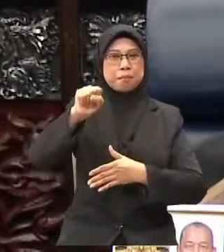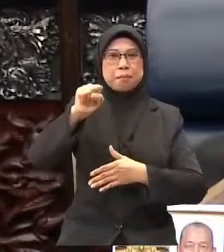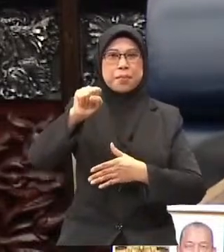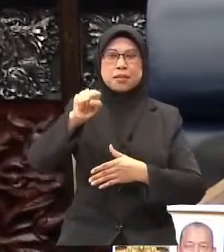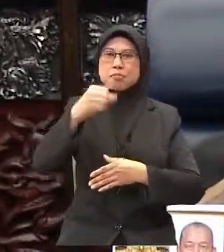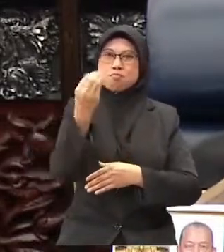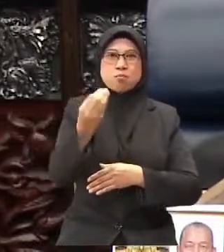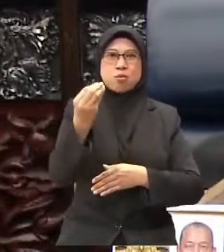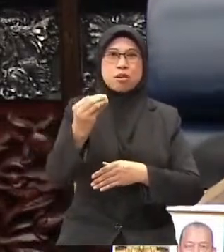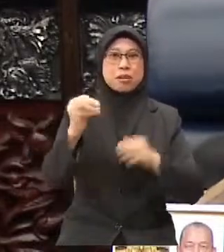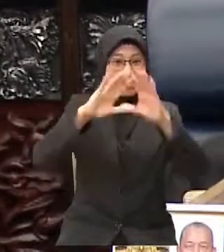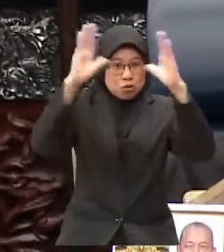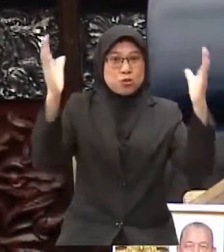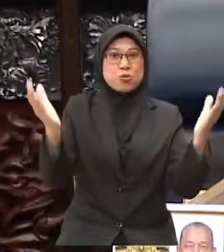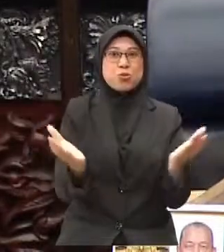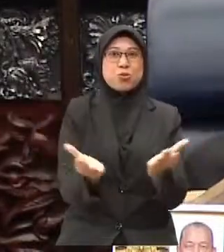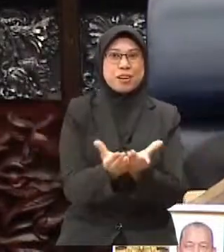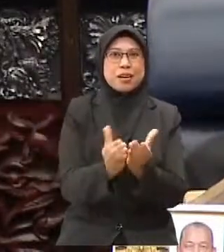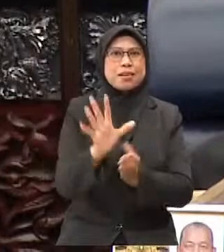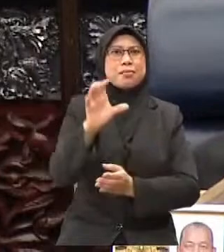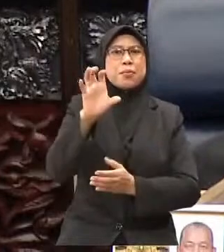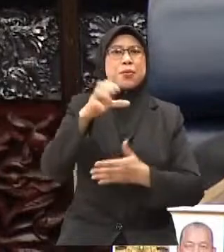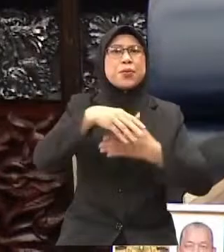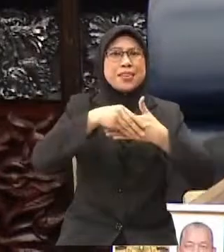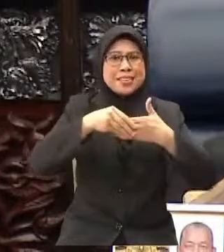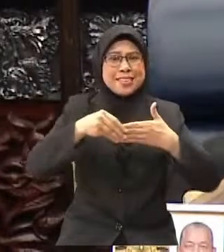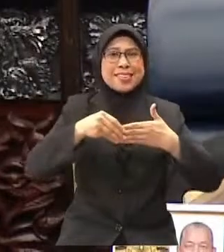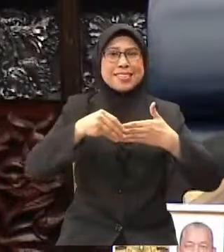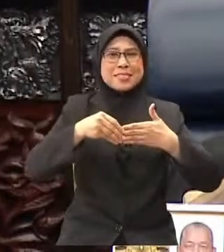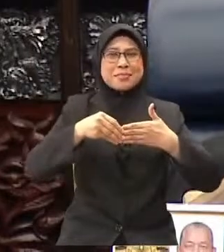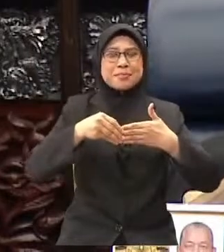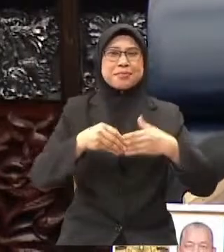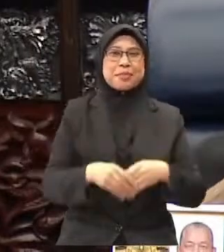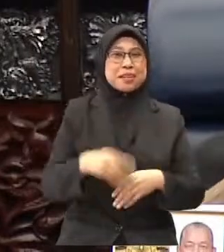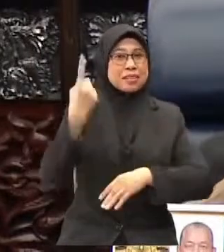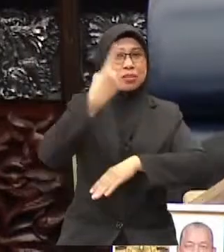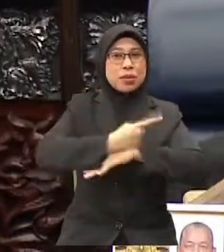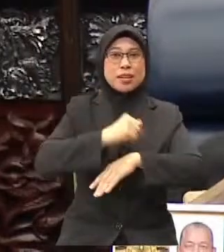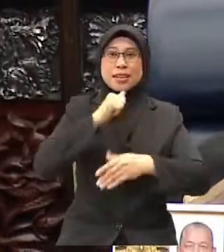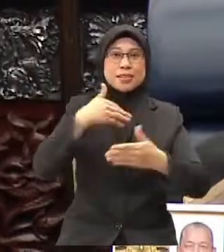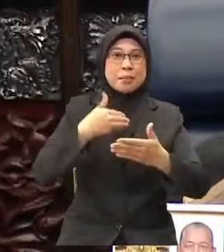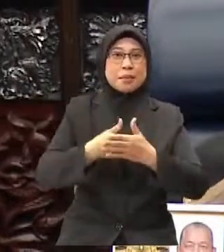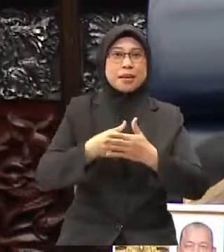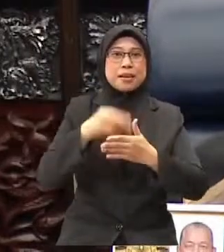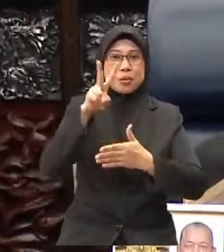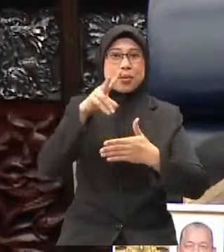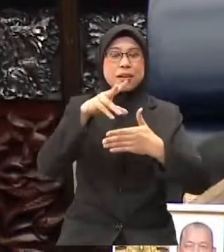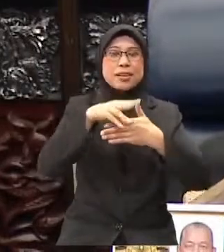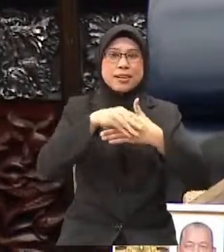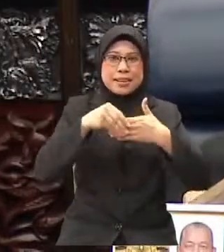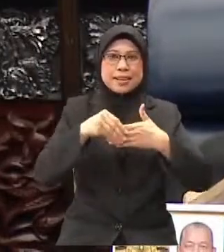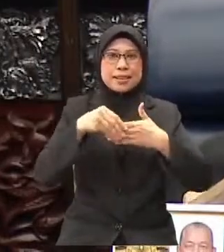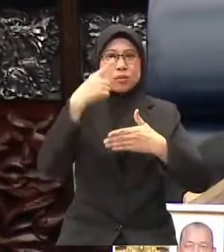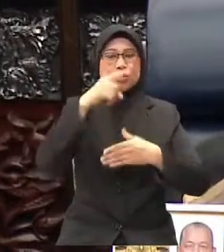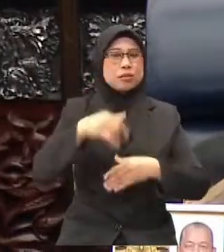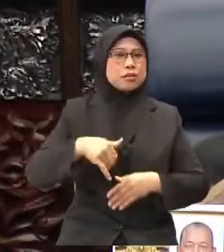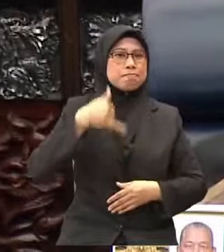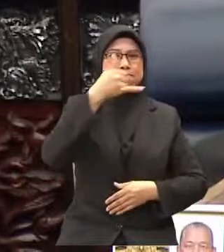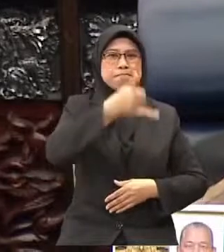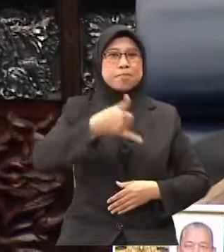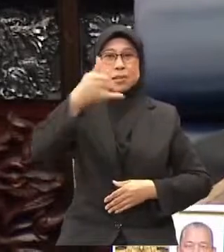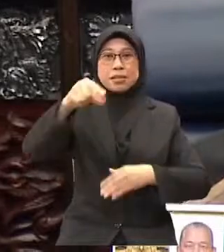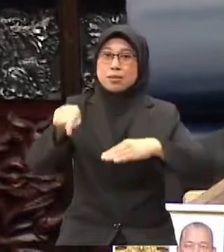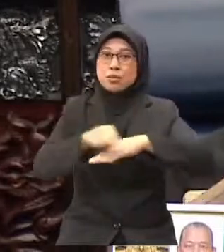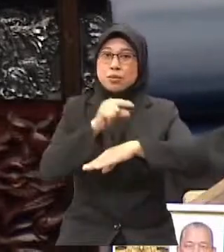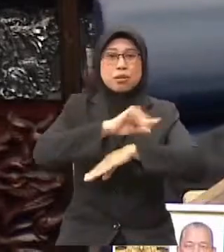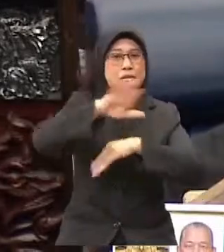saja di Malaysia di seluruh dunia R50 Tak Sampai R2 satu hari untuk kita menggunakan sebarang mod pengangkutan awam